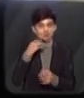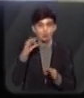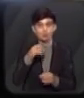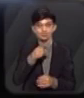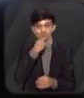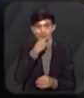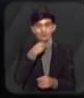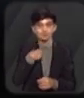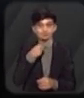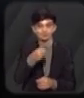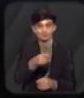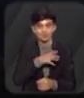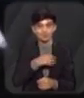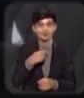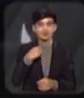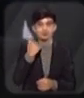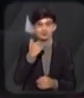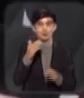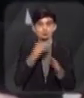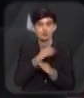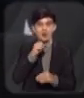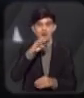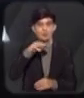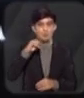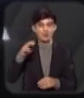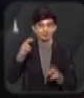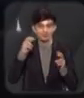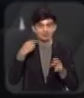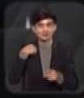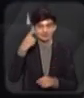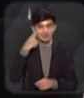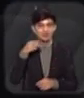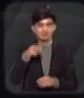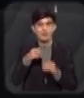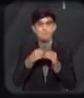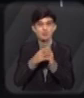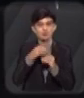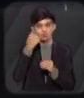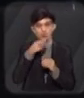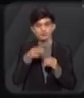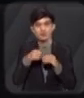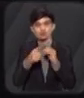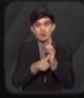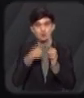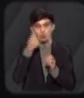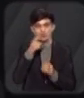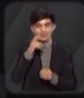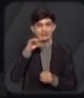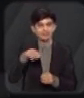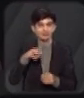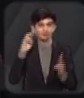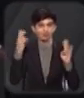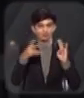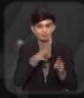Мен Арман деген әнді білемін, сіздің хит әніңіз 2015 жылғы, 16 жылдар хит болған, сол әнді білемін